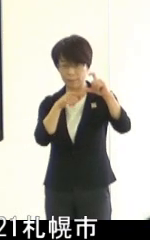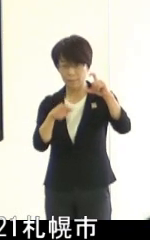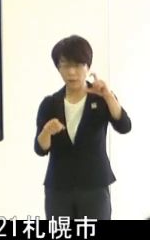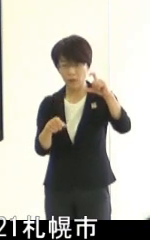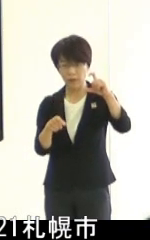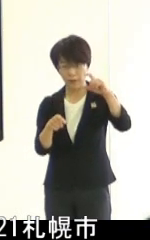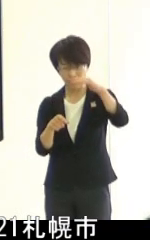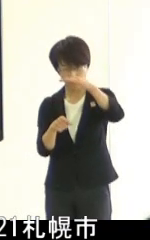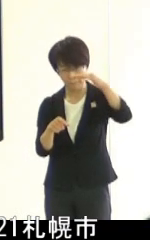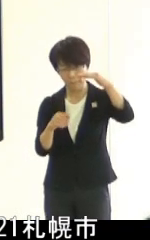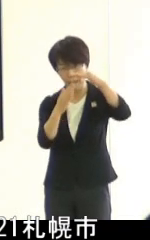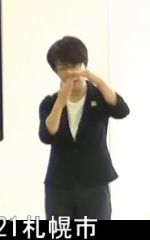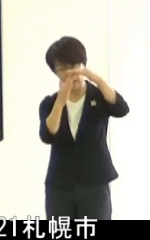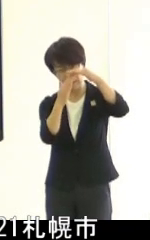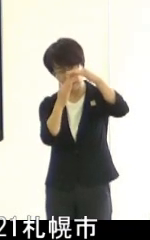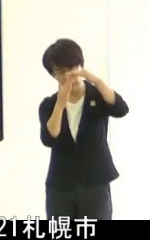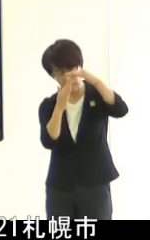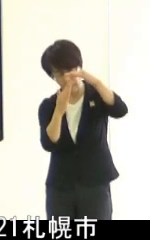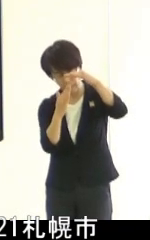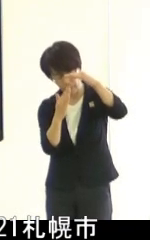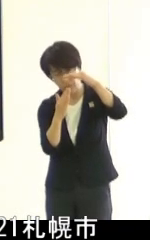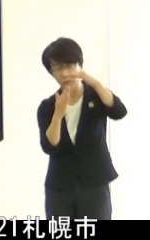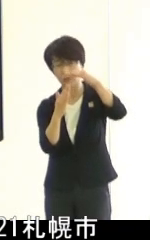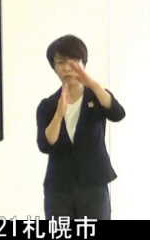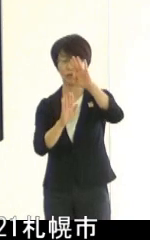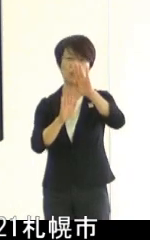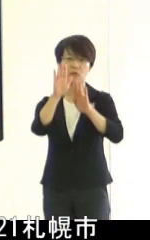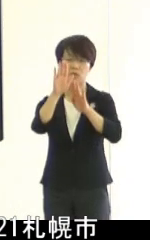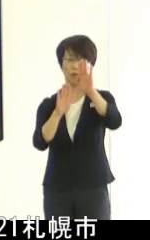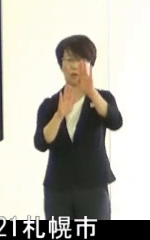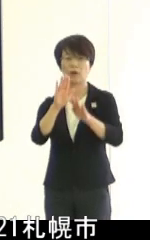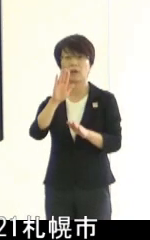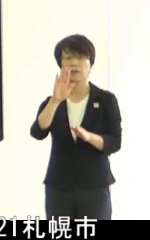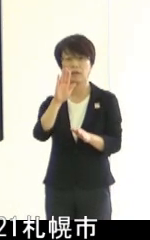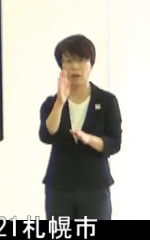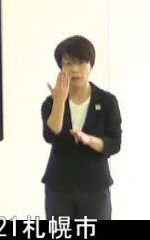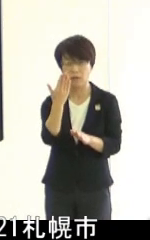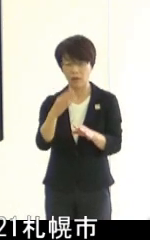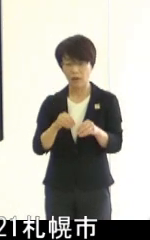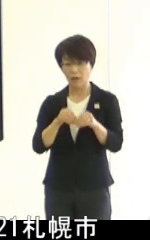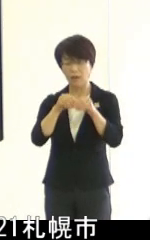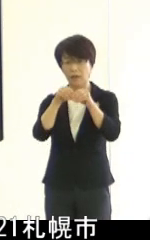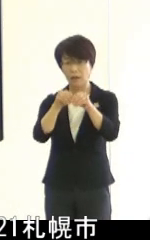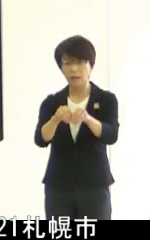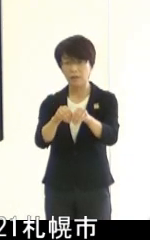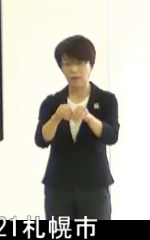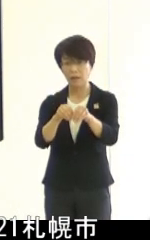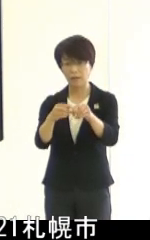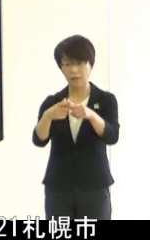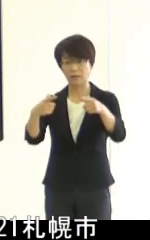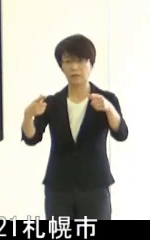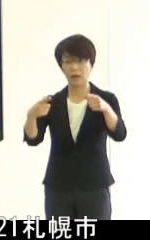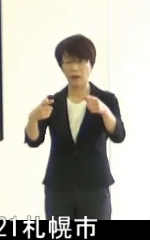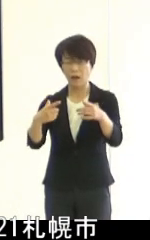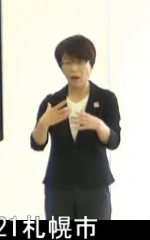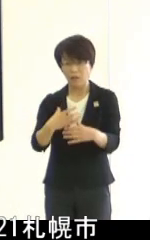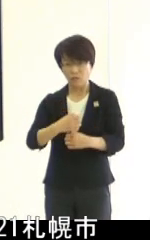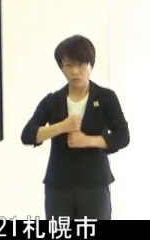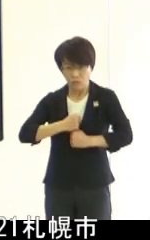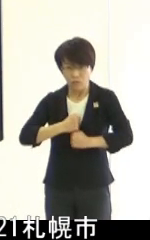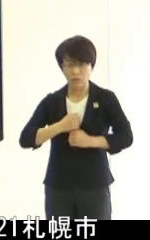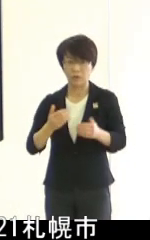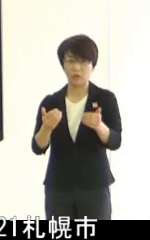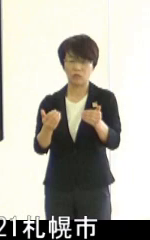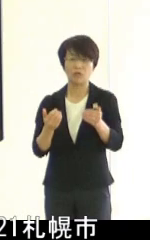下回る水準という状況になりますけれども感染拡大に予断を許さない状況